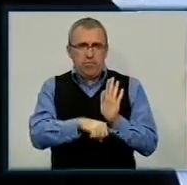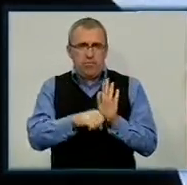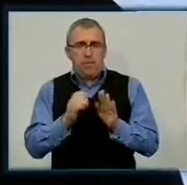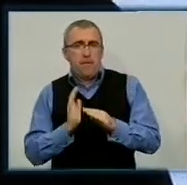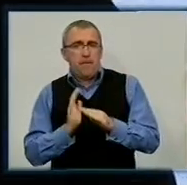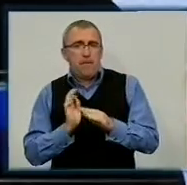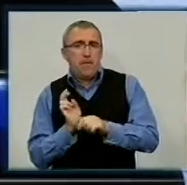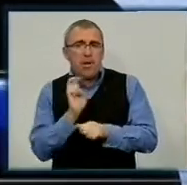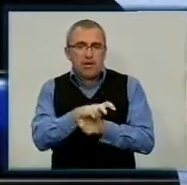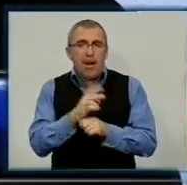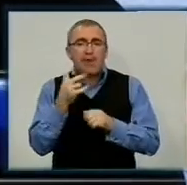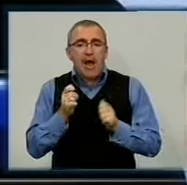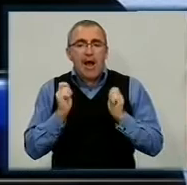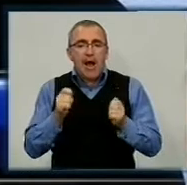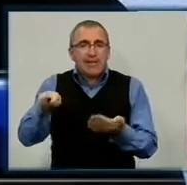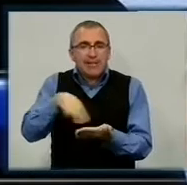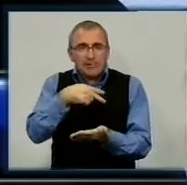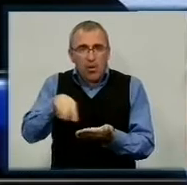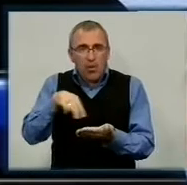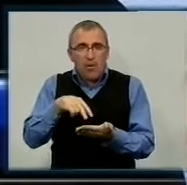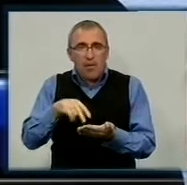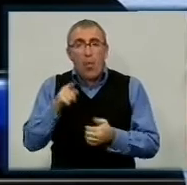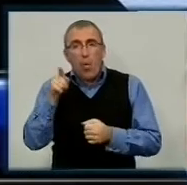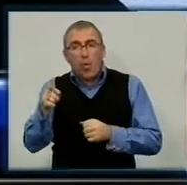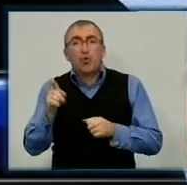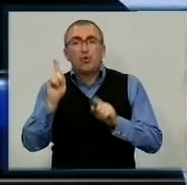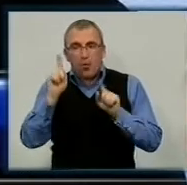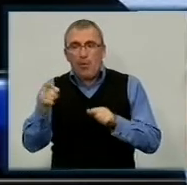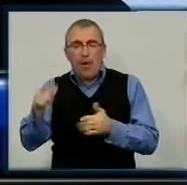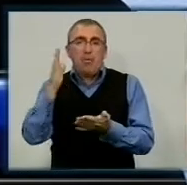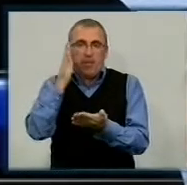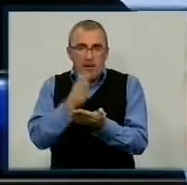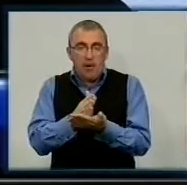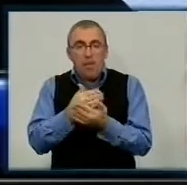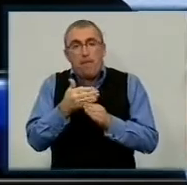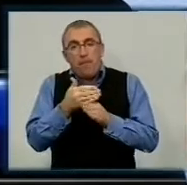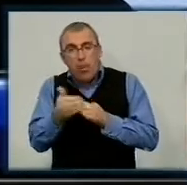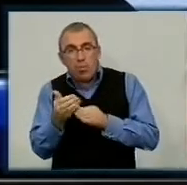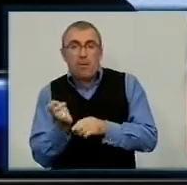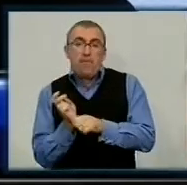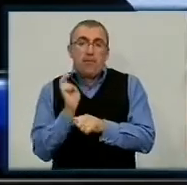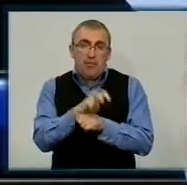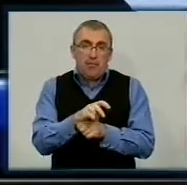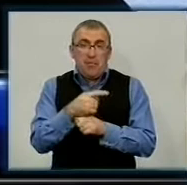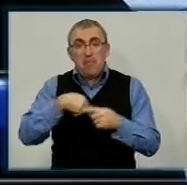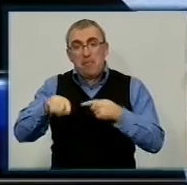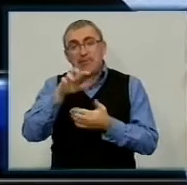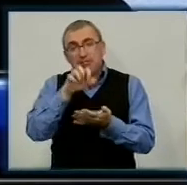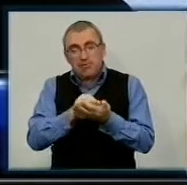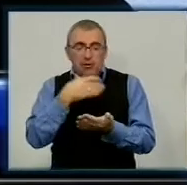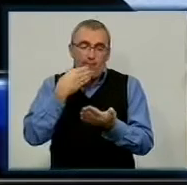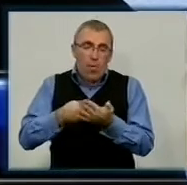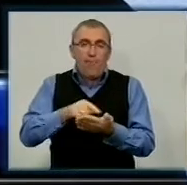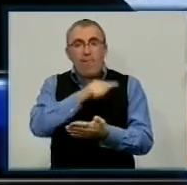в на дискотеку всё Ну как бы он тоже там находился Мы чуть попозже пришли как бы мы занимались своими